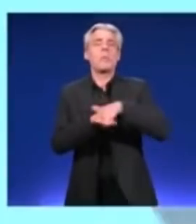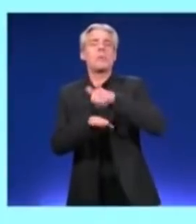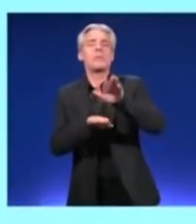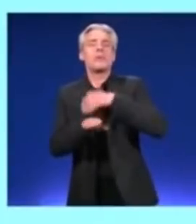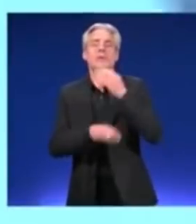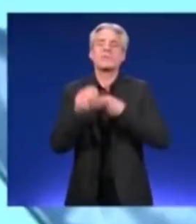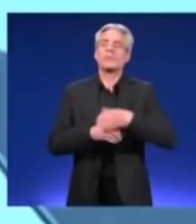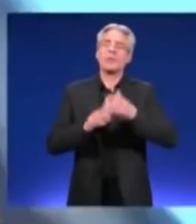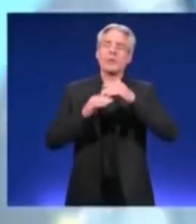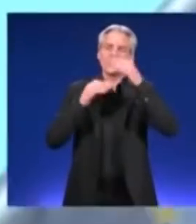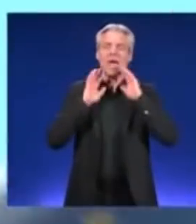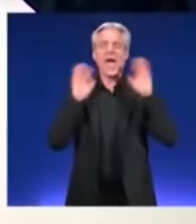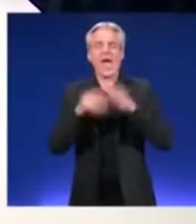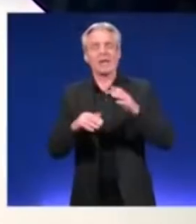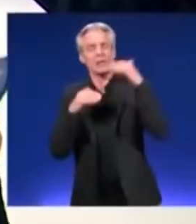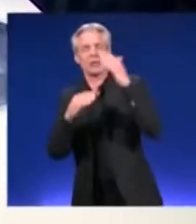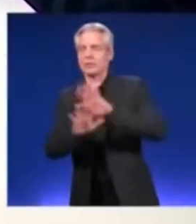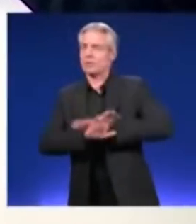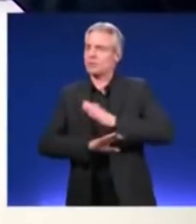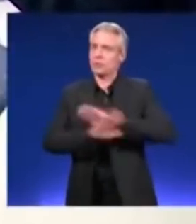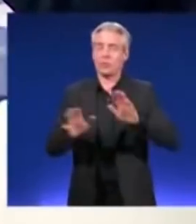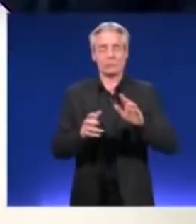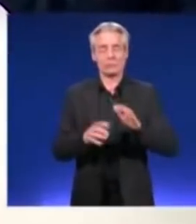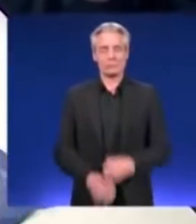des xénophobes. Ce n'est pas nous.